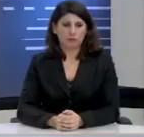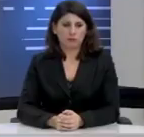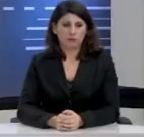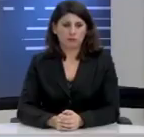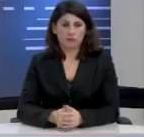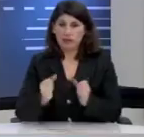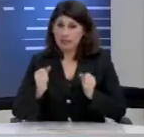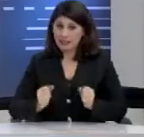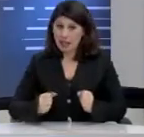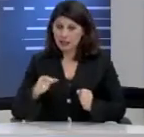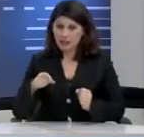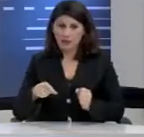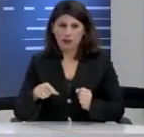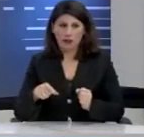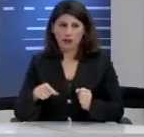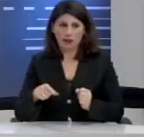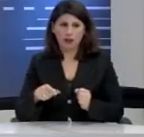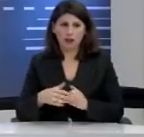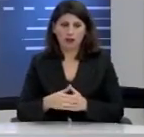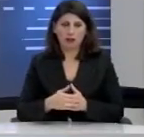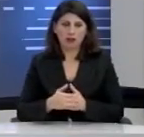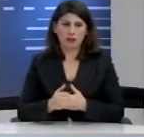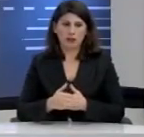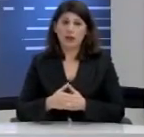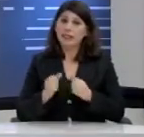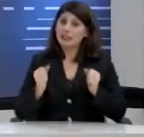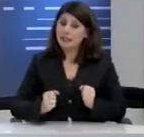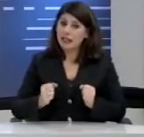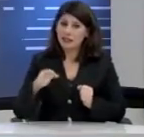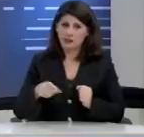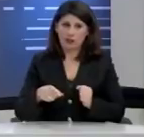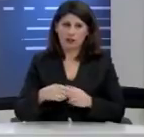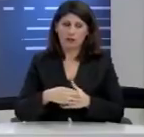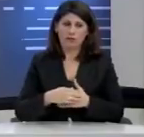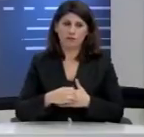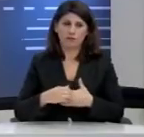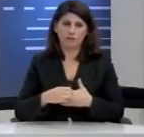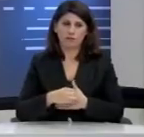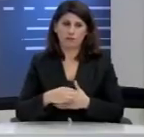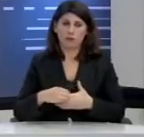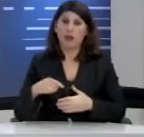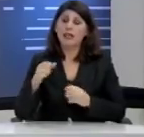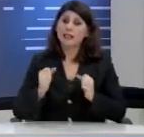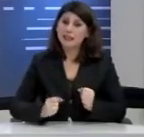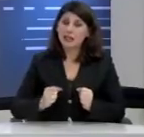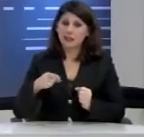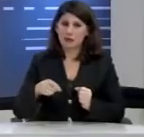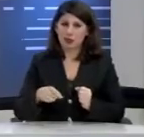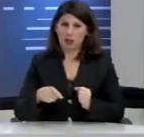Η στάση όμως αυτή... Κάντε ησυχία, παρακαλώ. Η στάση όμως αυτή... Κάντε ησυχία, παρακαλώ. Η στάση όμως